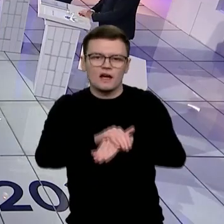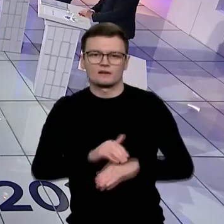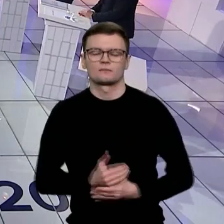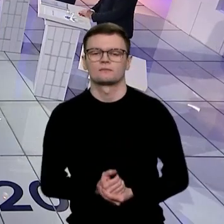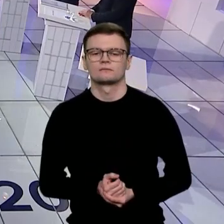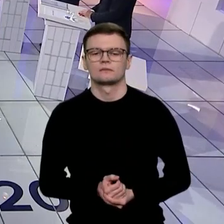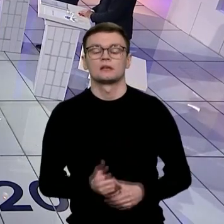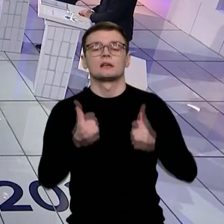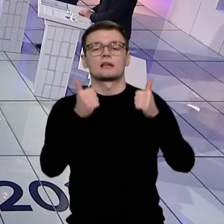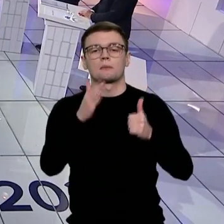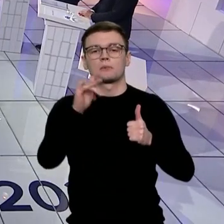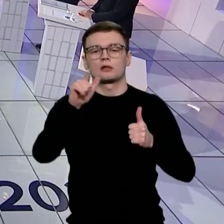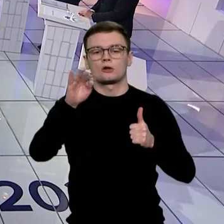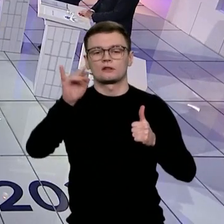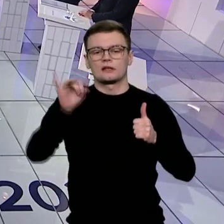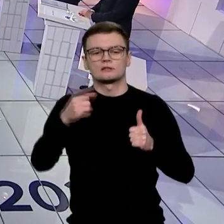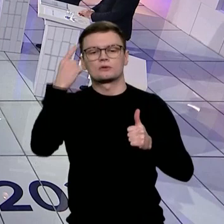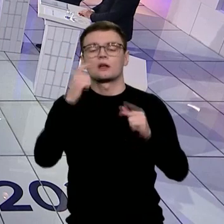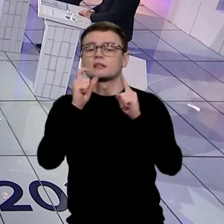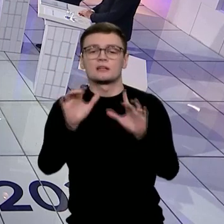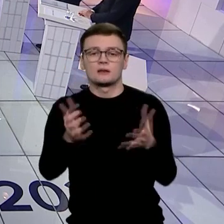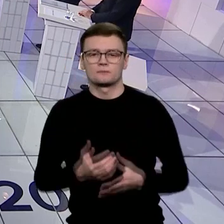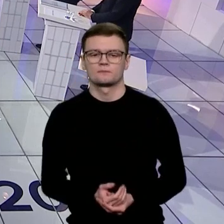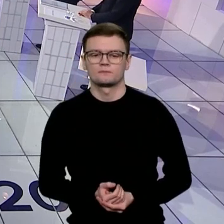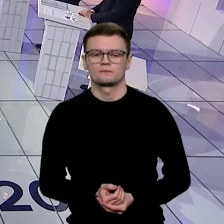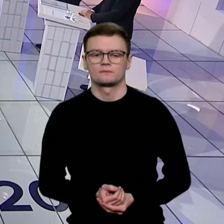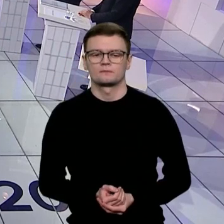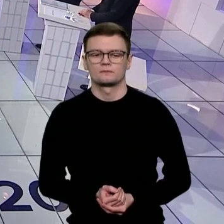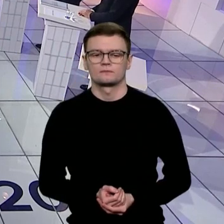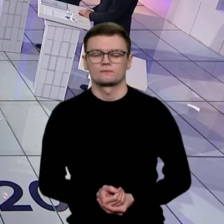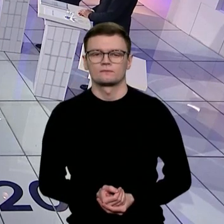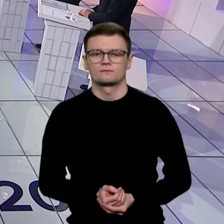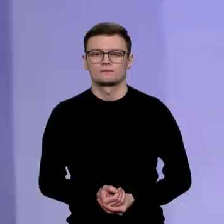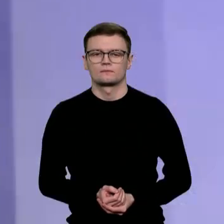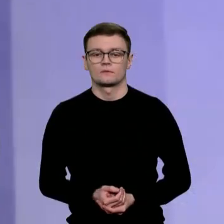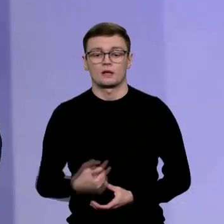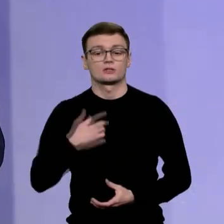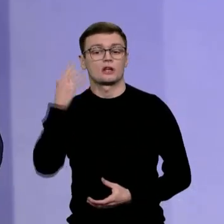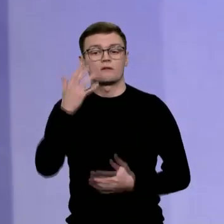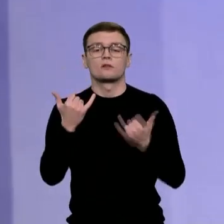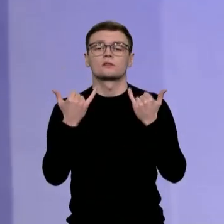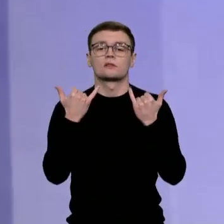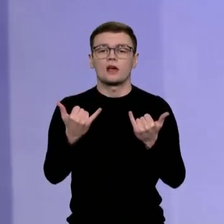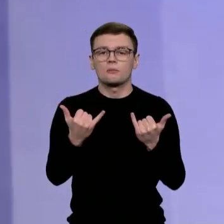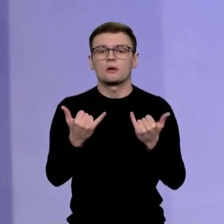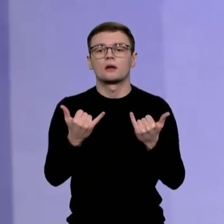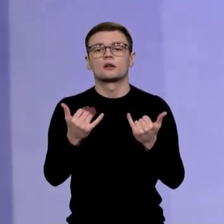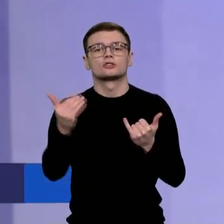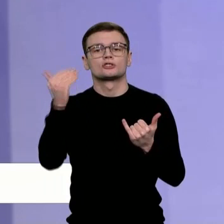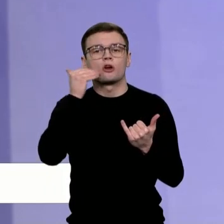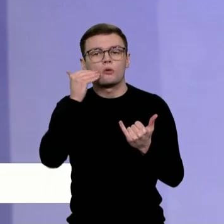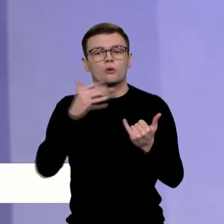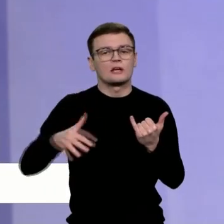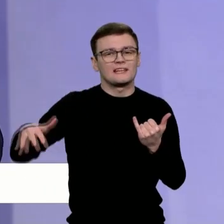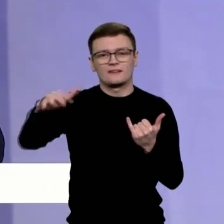Gerai, pone Bilotai, ką jūs turit pasakyti? Aš manau, kad dabartinė Šiaulių infrastruktūra sukurta dviračiams